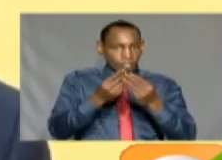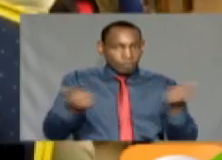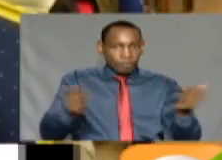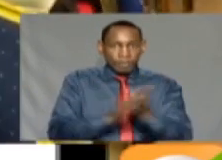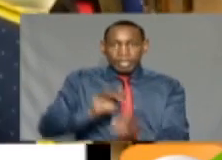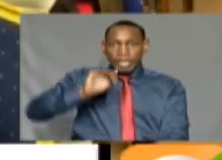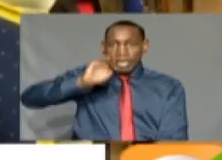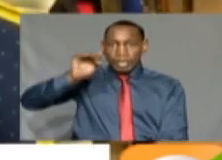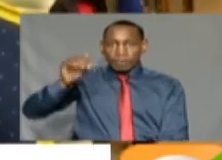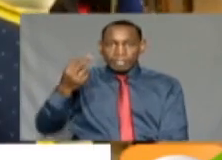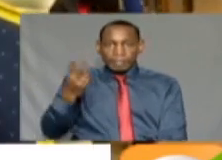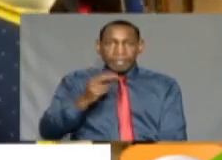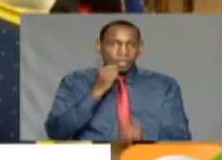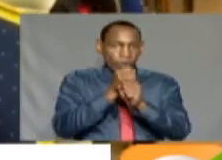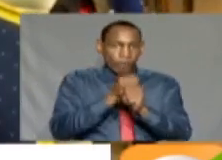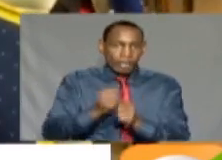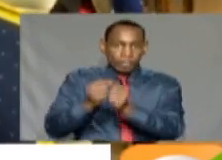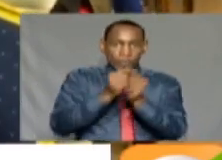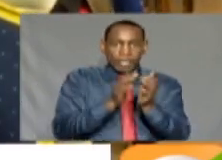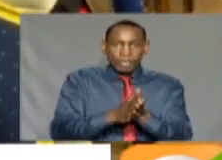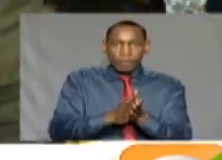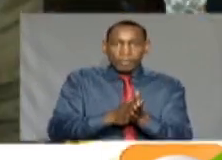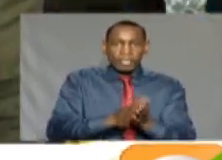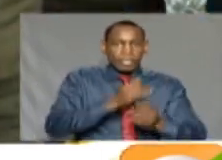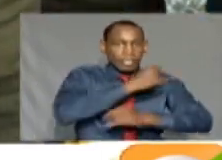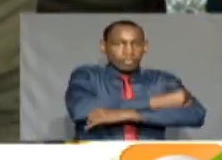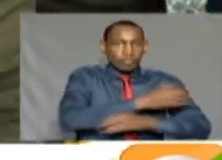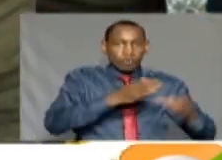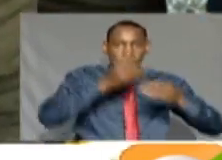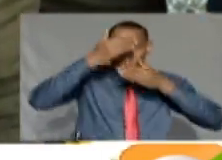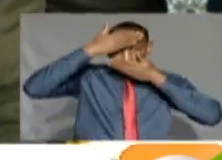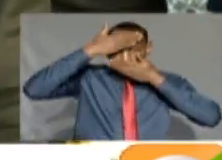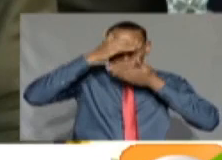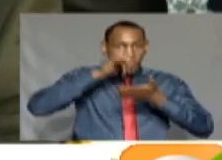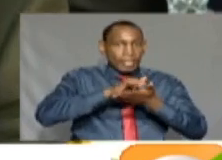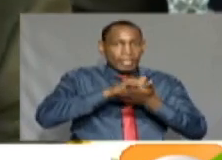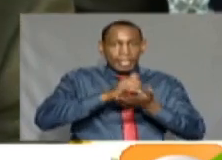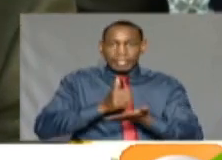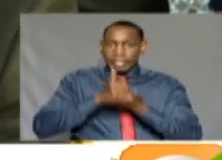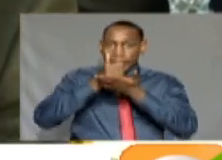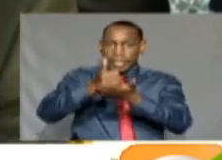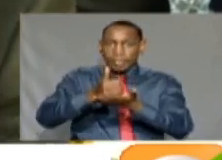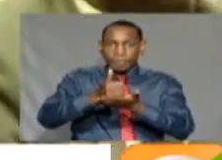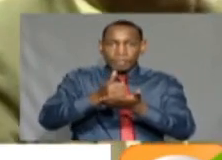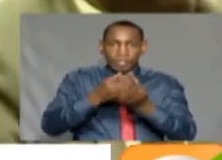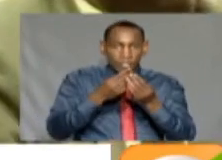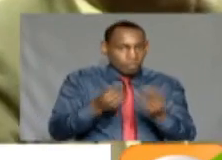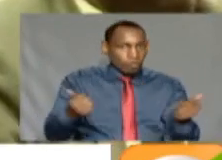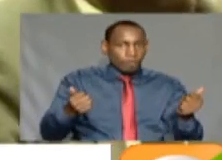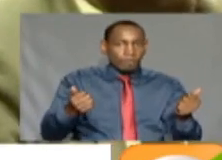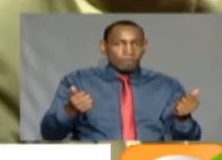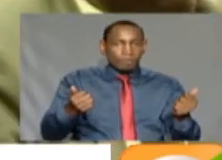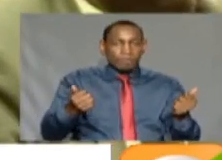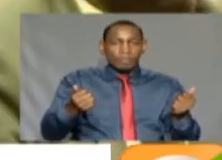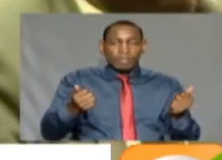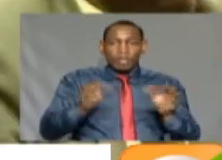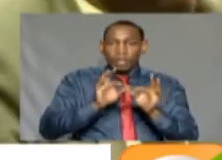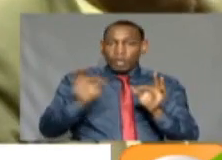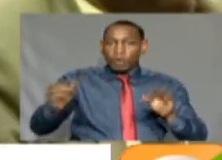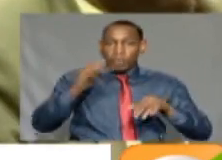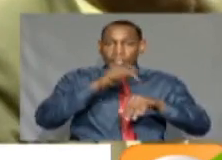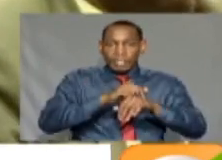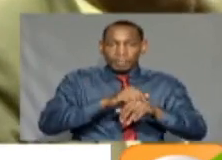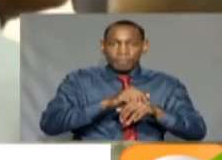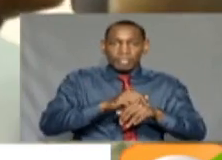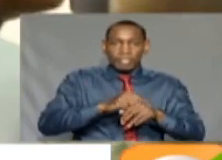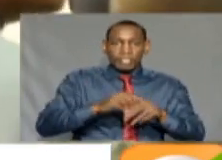Kaunti hizo zinashirikiana na shirika moja kutoka Morocco ambalo litasaidia kutoa suluhu ya kudumu kwa upande